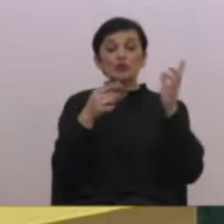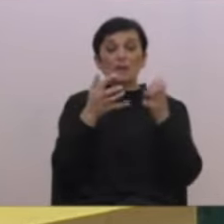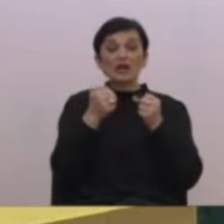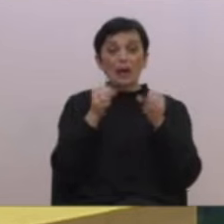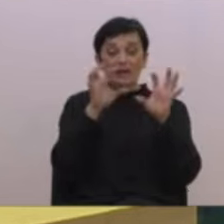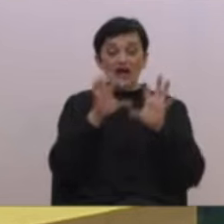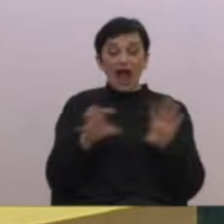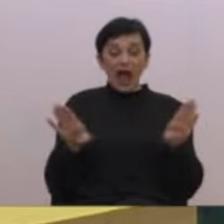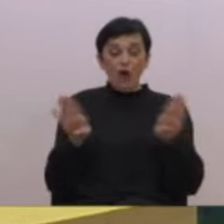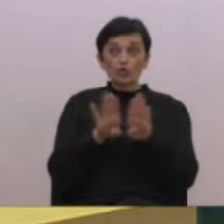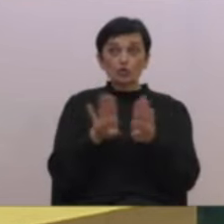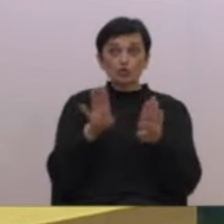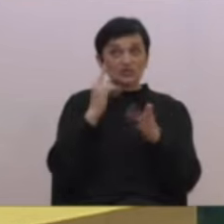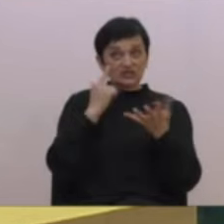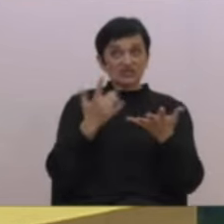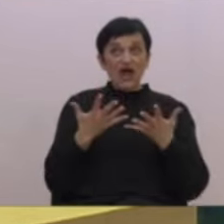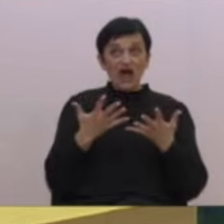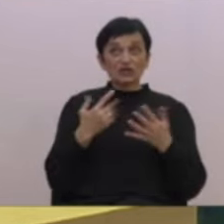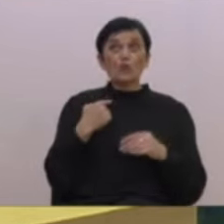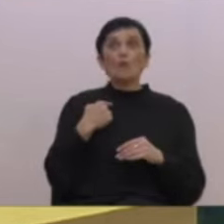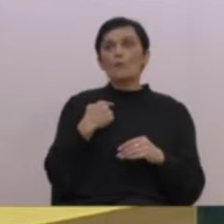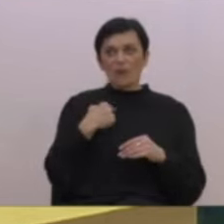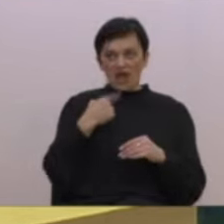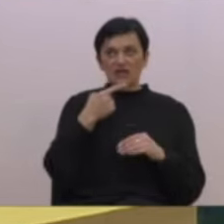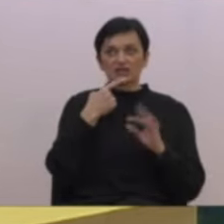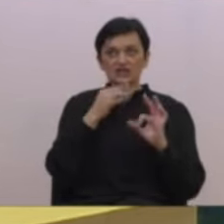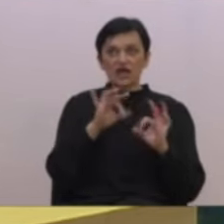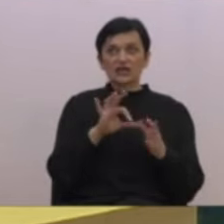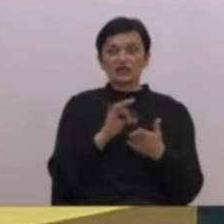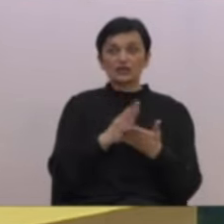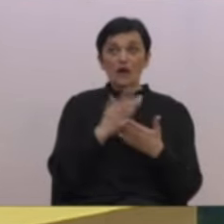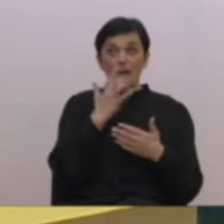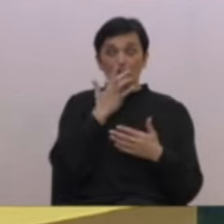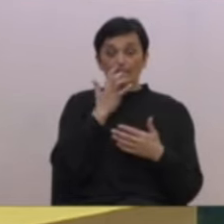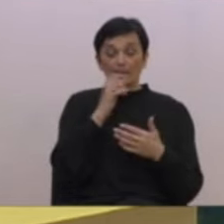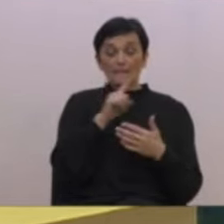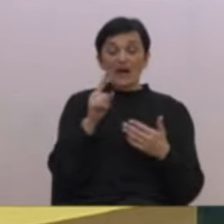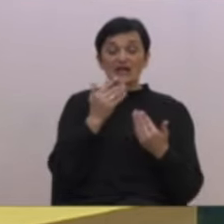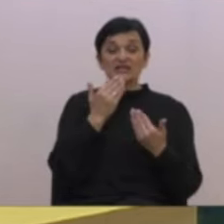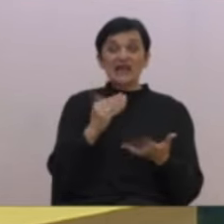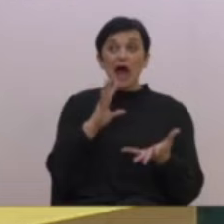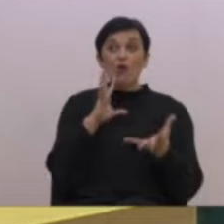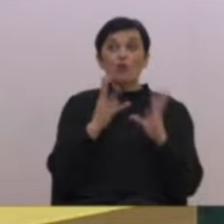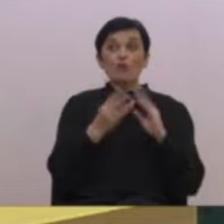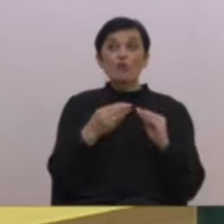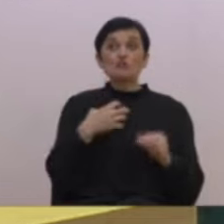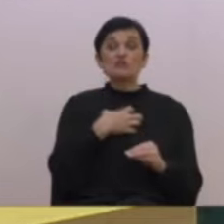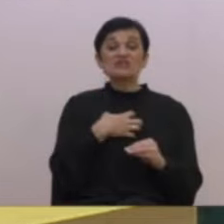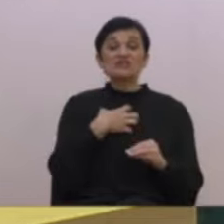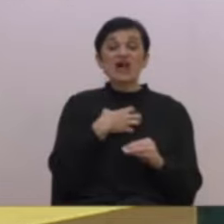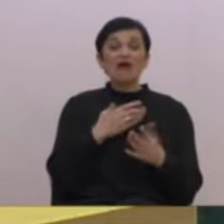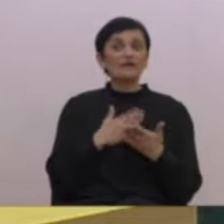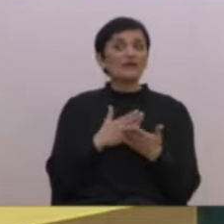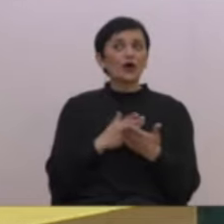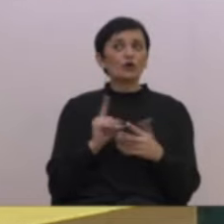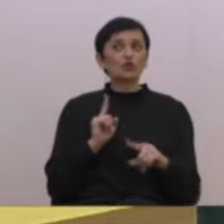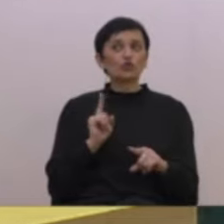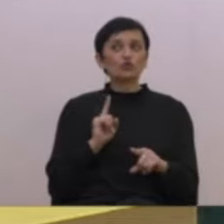კანონისთვის. ცხადია და მე მგონი ეს მე ნათქვამი მაქვს. მაგრამ საბოლოო ჯამში მთავარი ამბავი არის ის, რომ